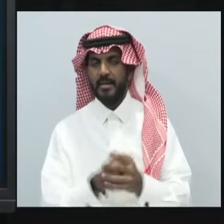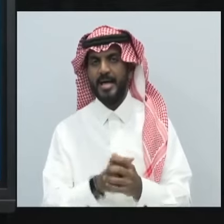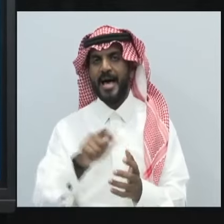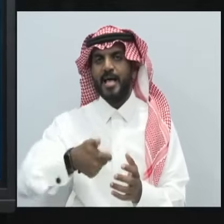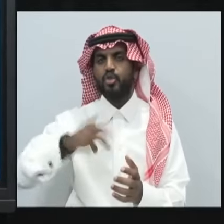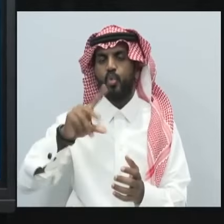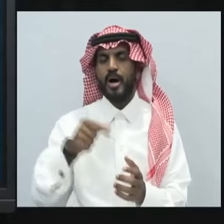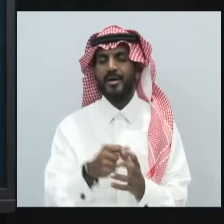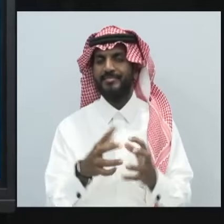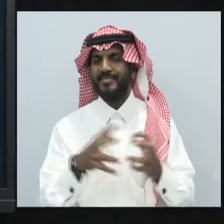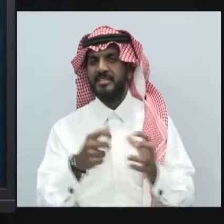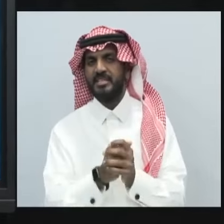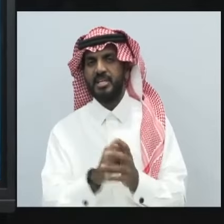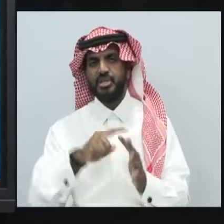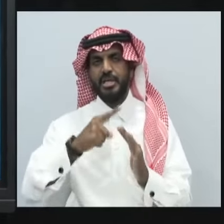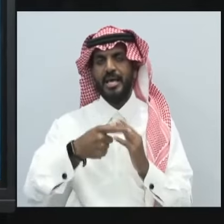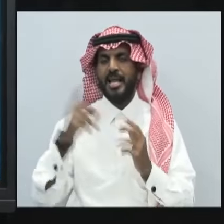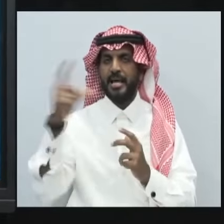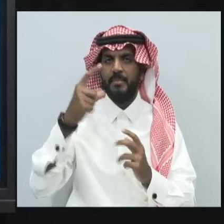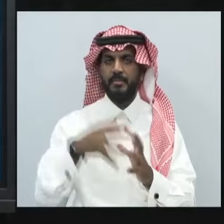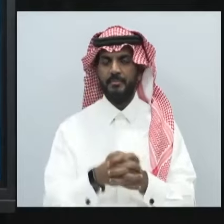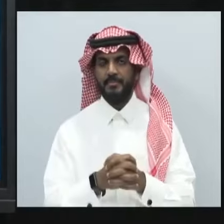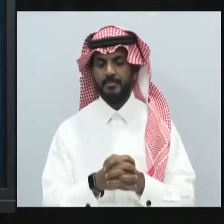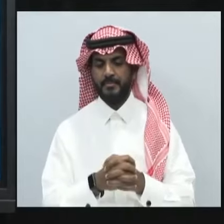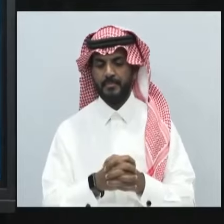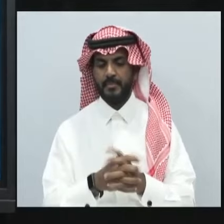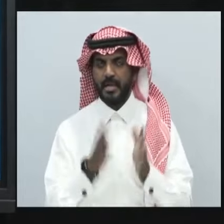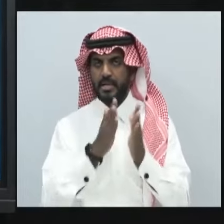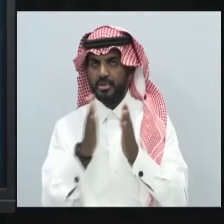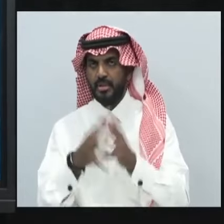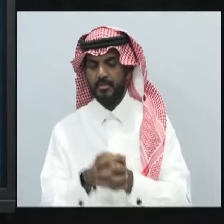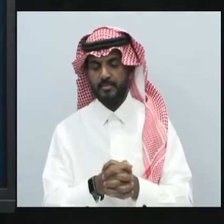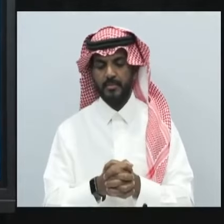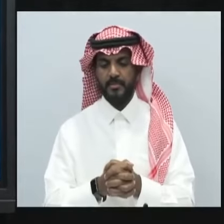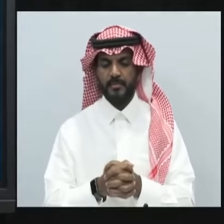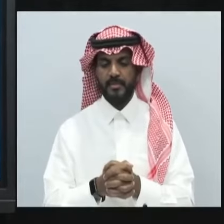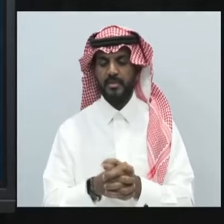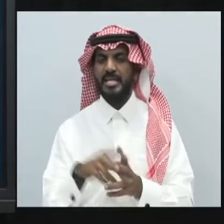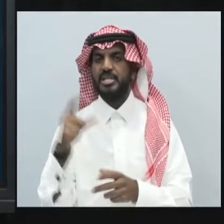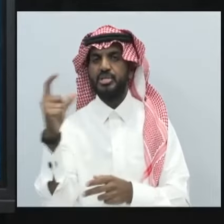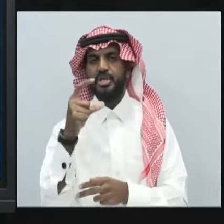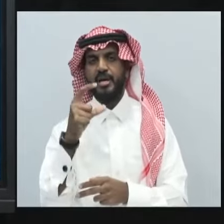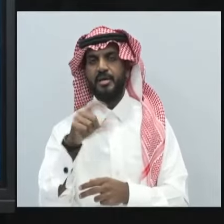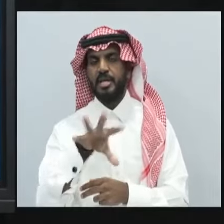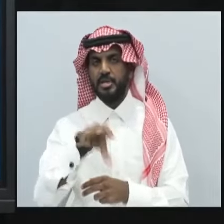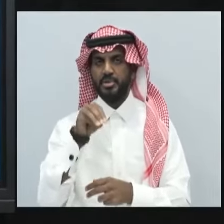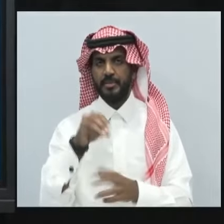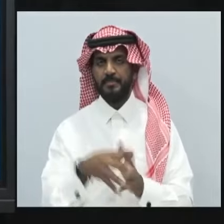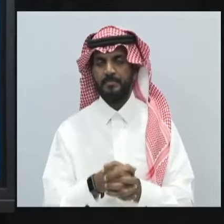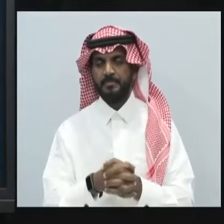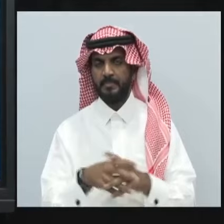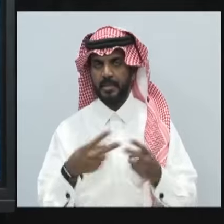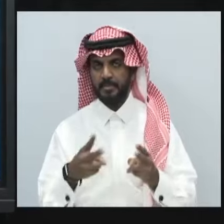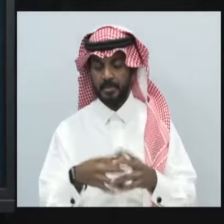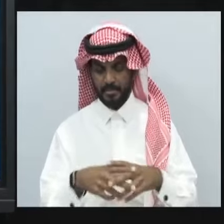عن اطوار القمر وذكرنا ان هذه الاطوار تحدث خلال الشهر الهجري لنبدا